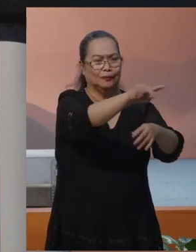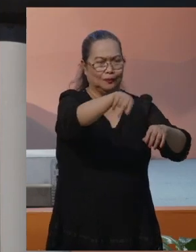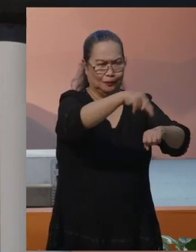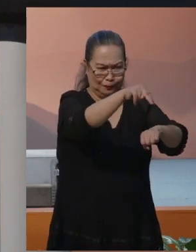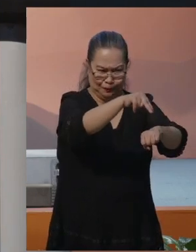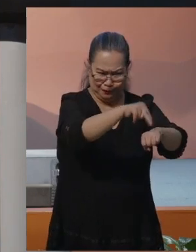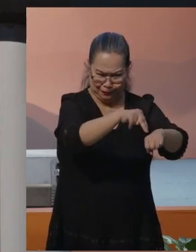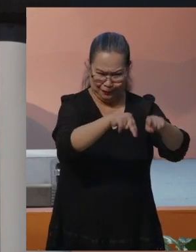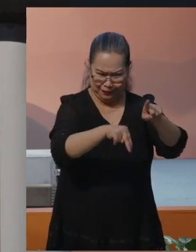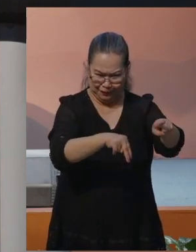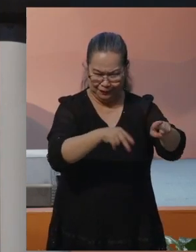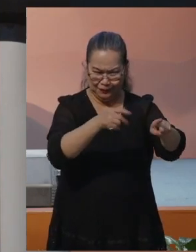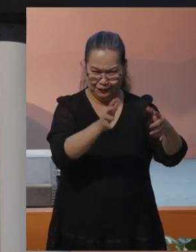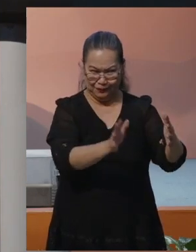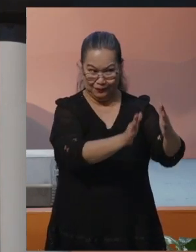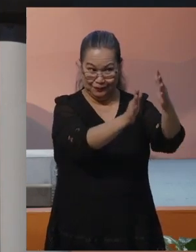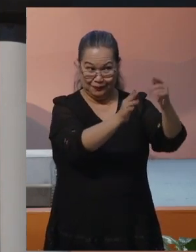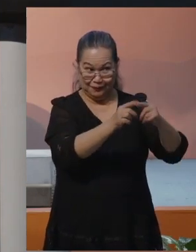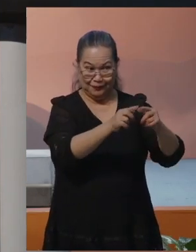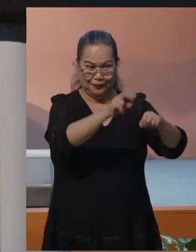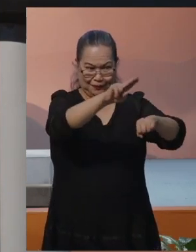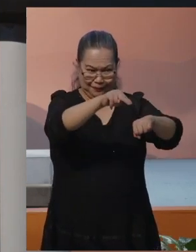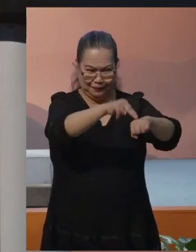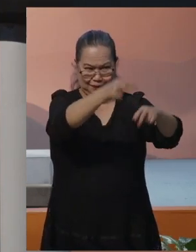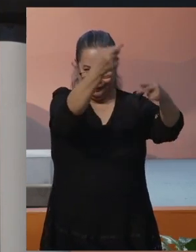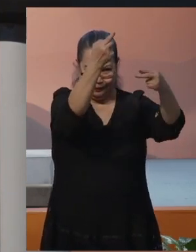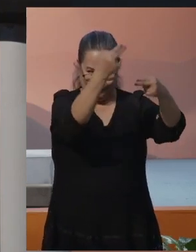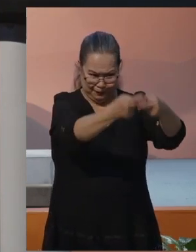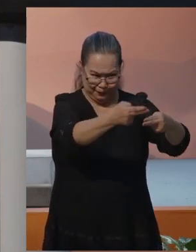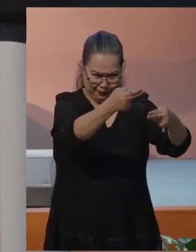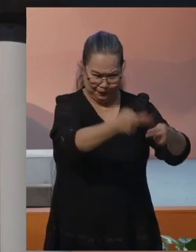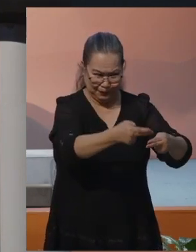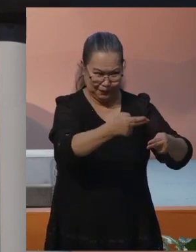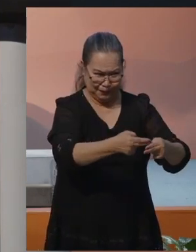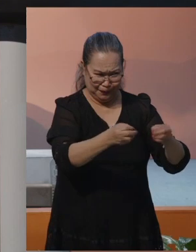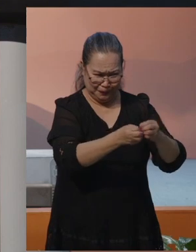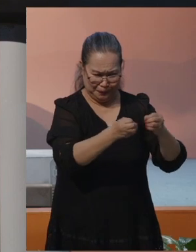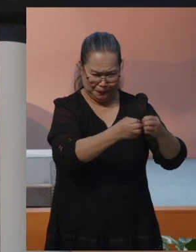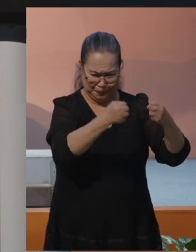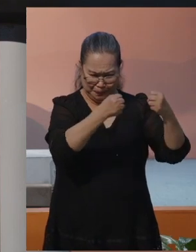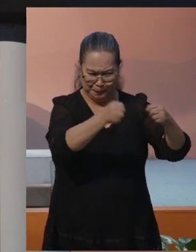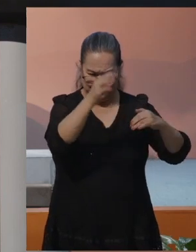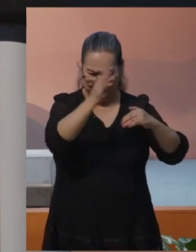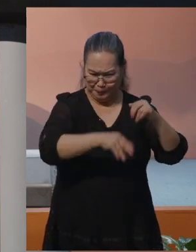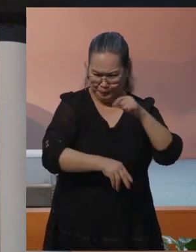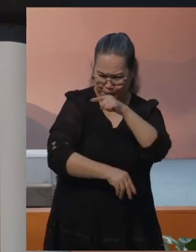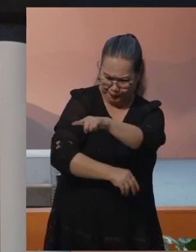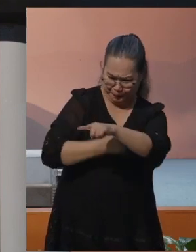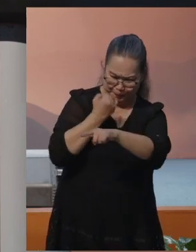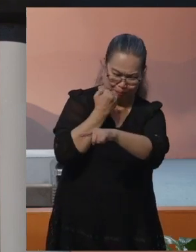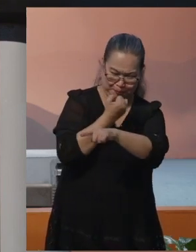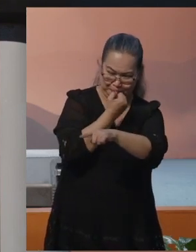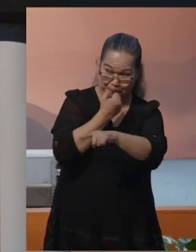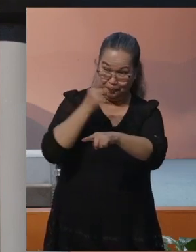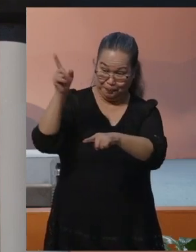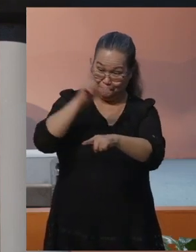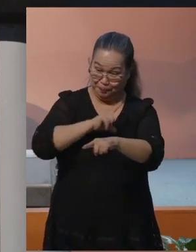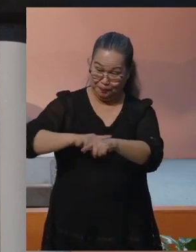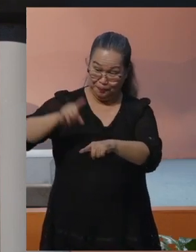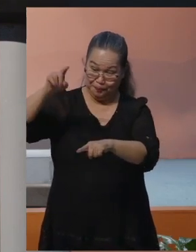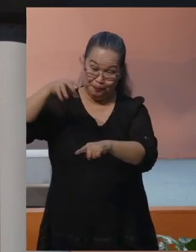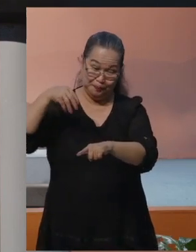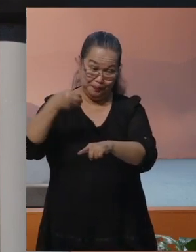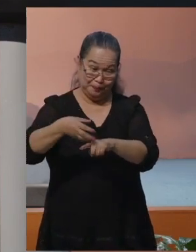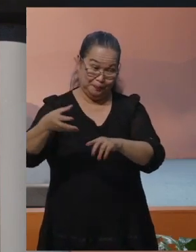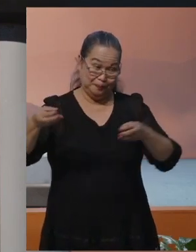you, tapos sinabi niya yung mga nations na ito, more numerous and mightier than you, and when the Lord your God gives them